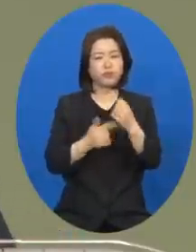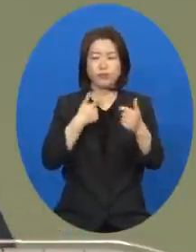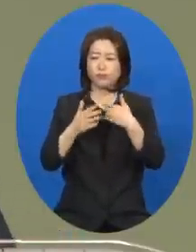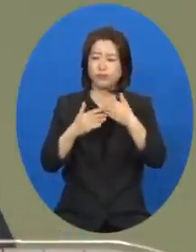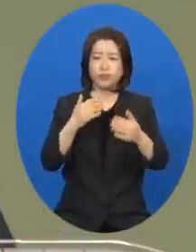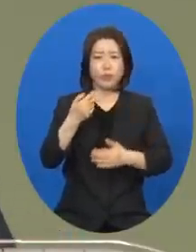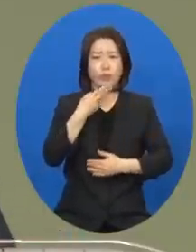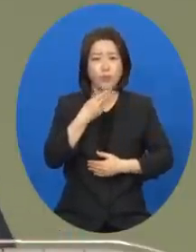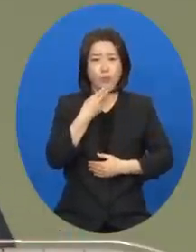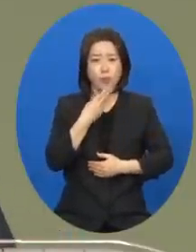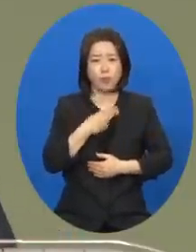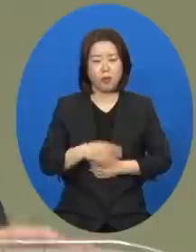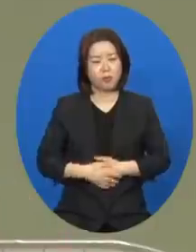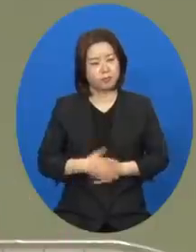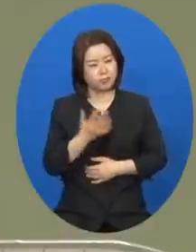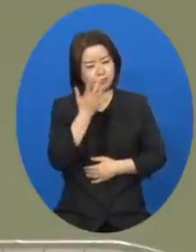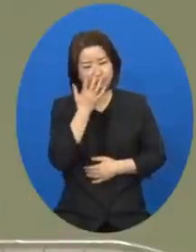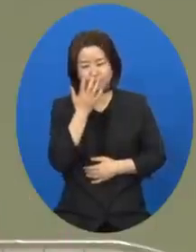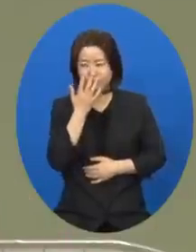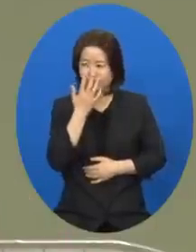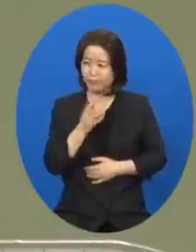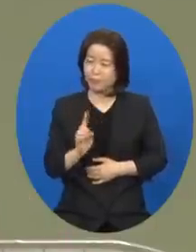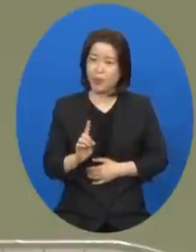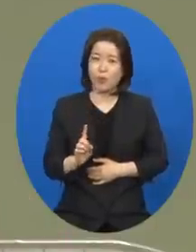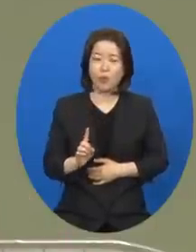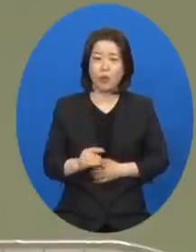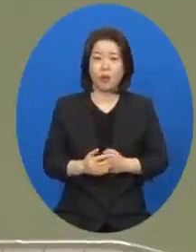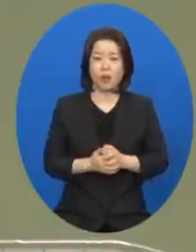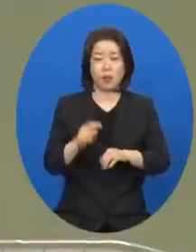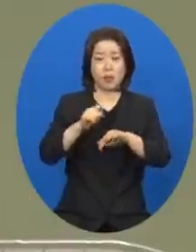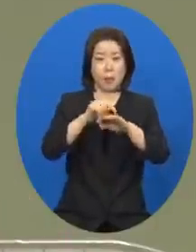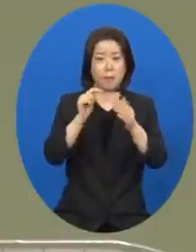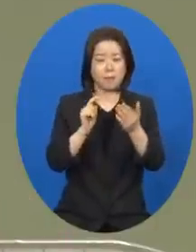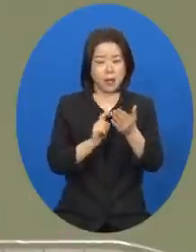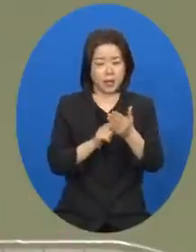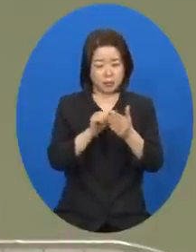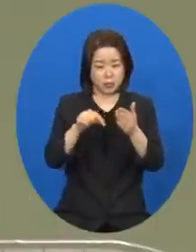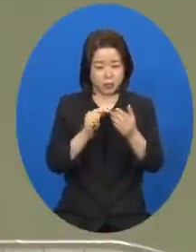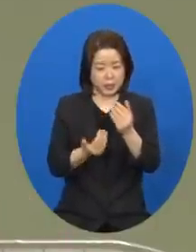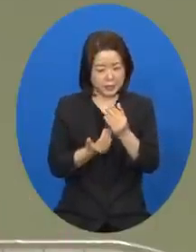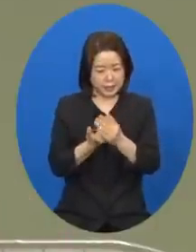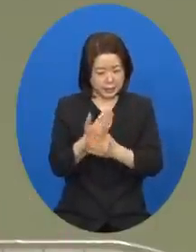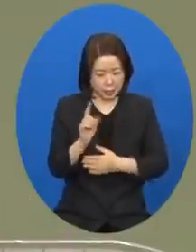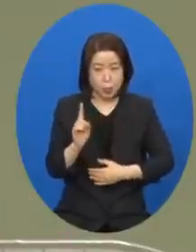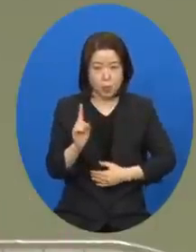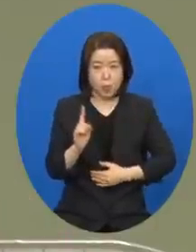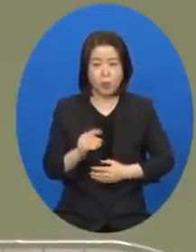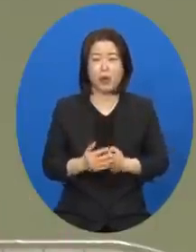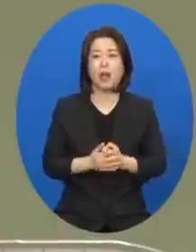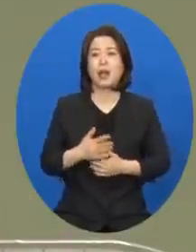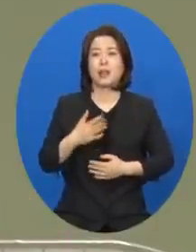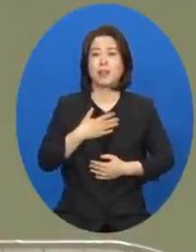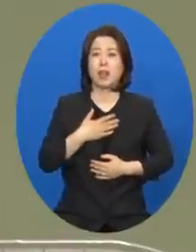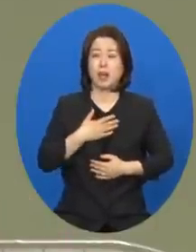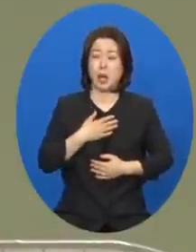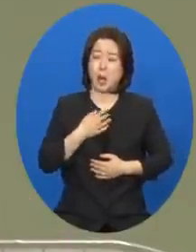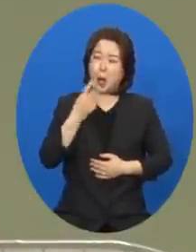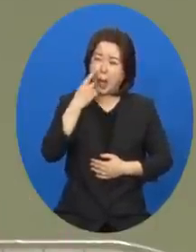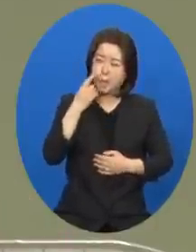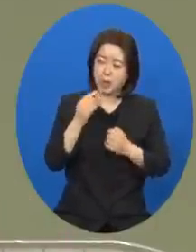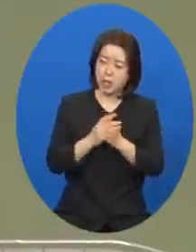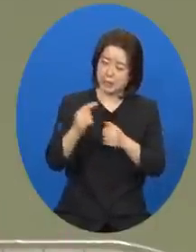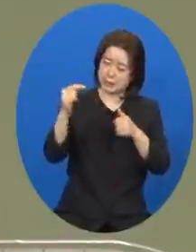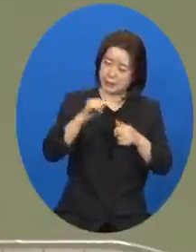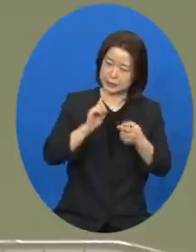못했어요. 근데 마음에 그런 생각이 들더래요. 내가 시키는 대로 순종은